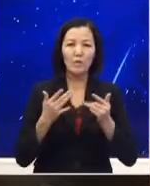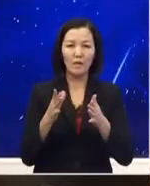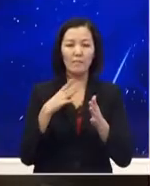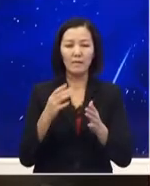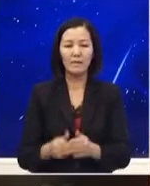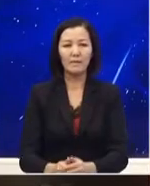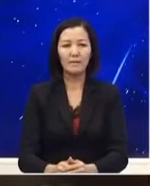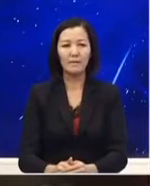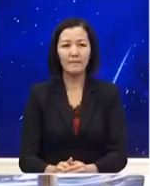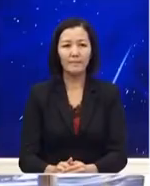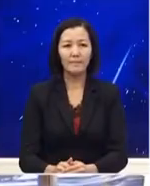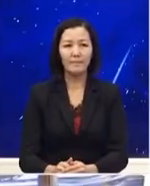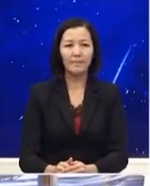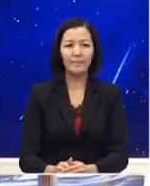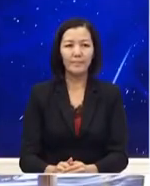етеді.